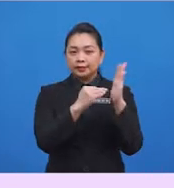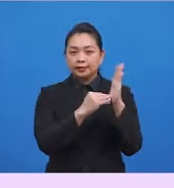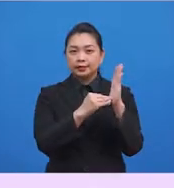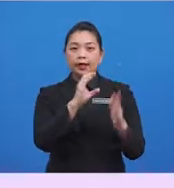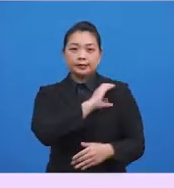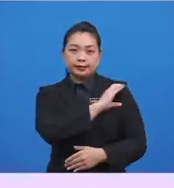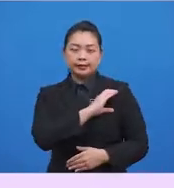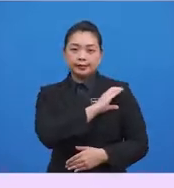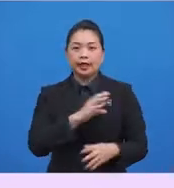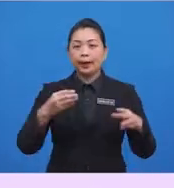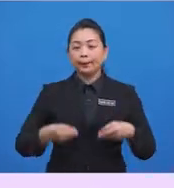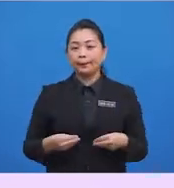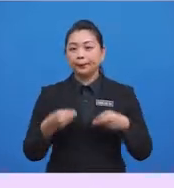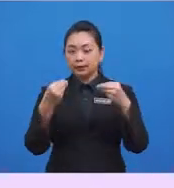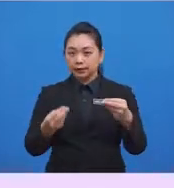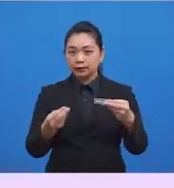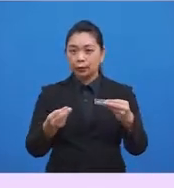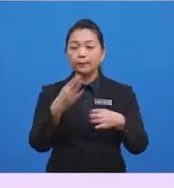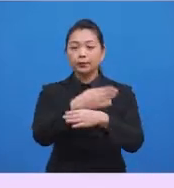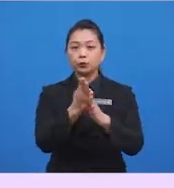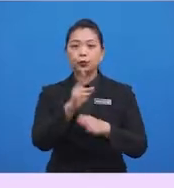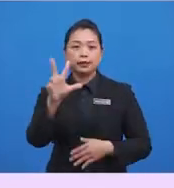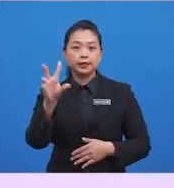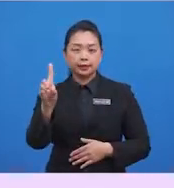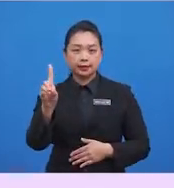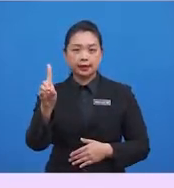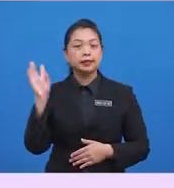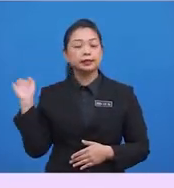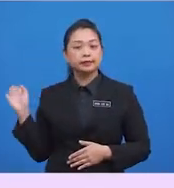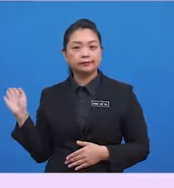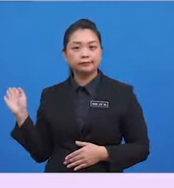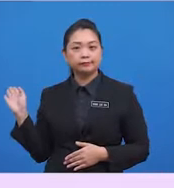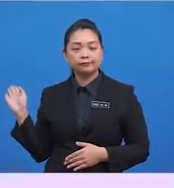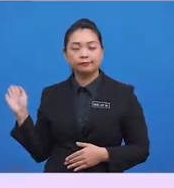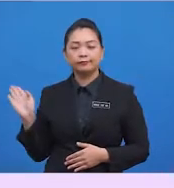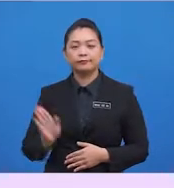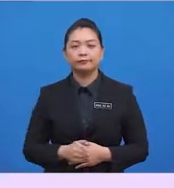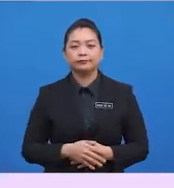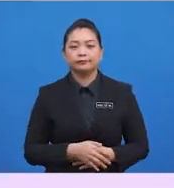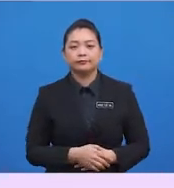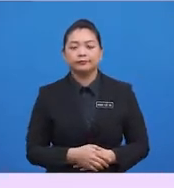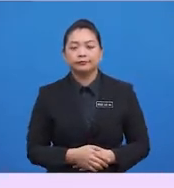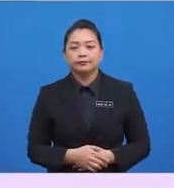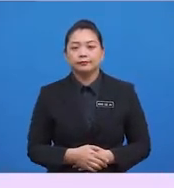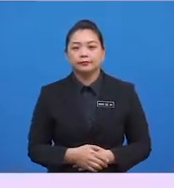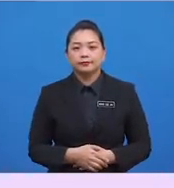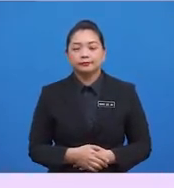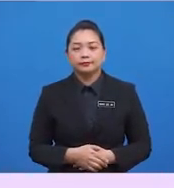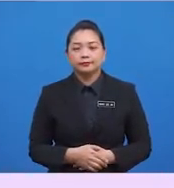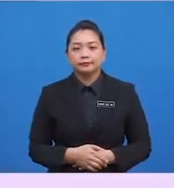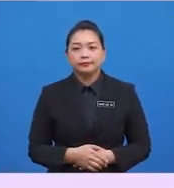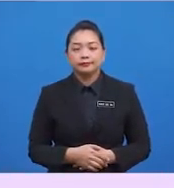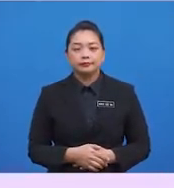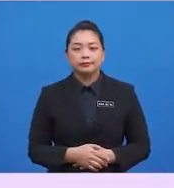Senaraikan ciri-ciri terdapat pada bentuk tiga dimensi yang dipaparkan ini. Ha,